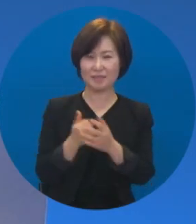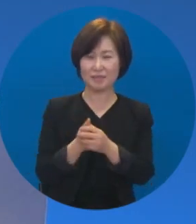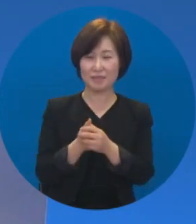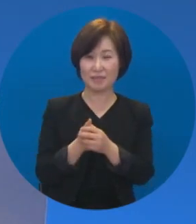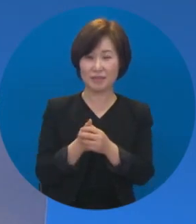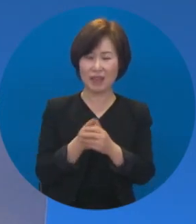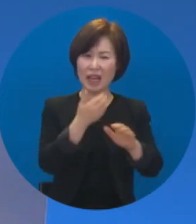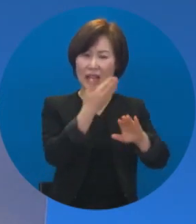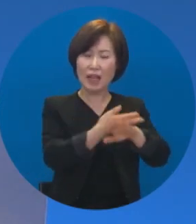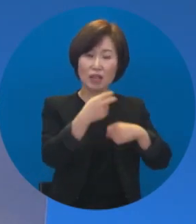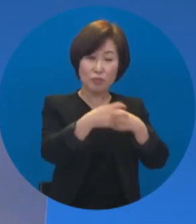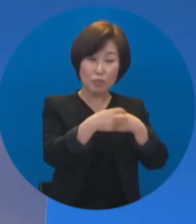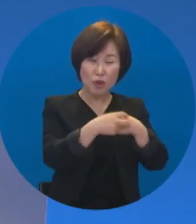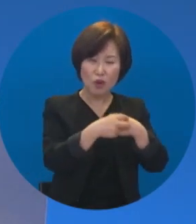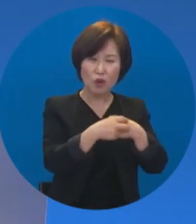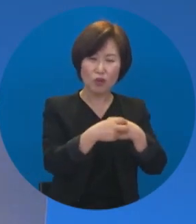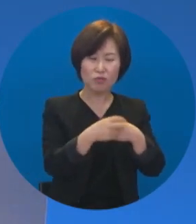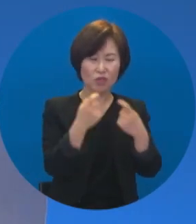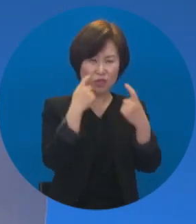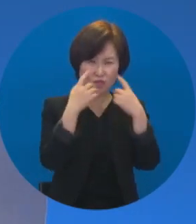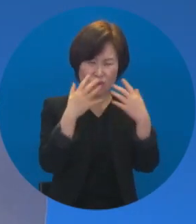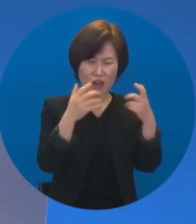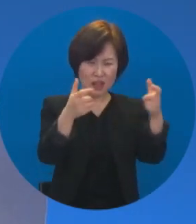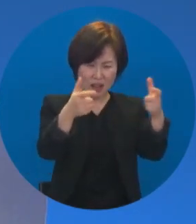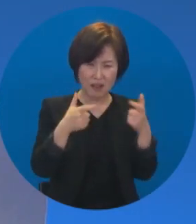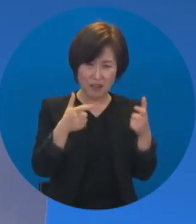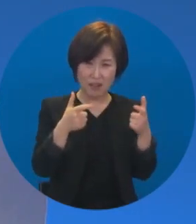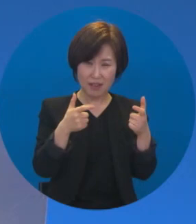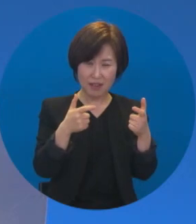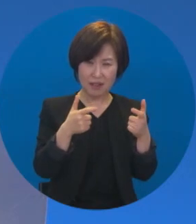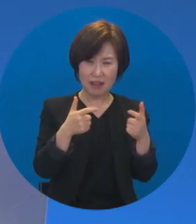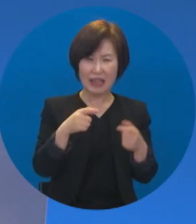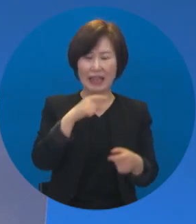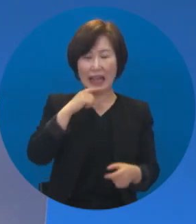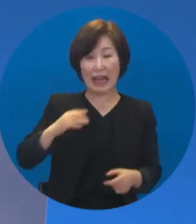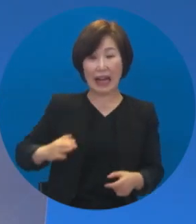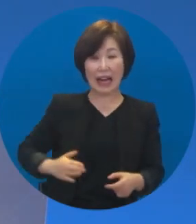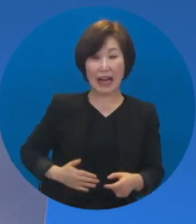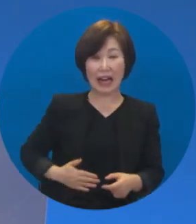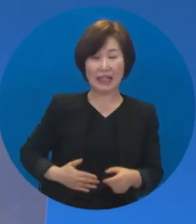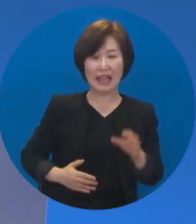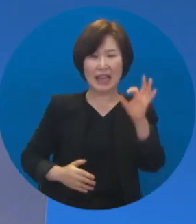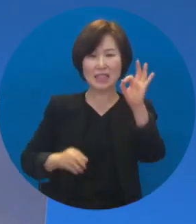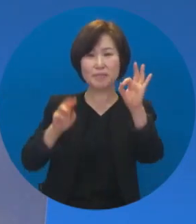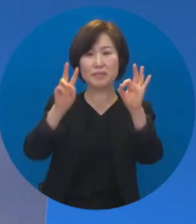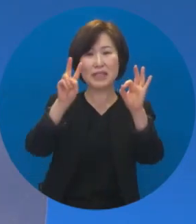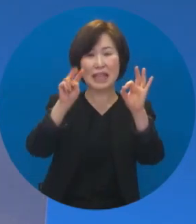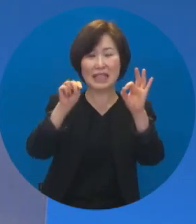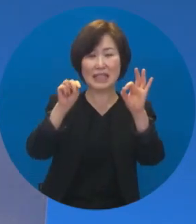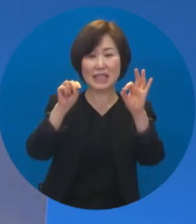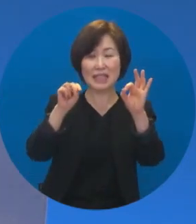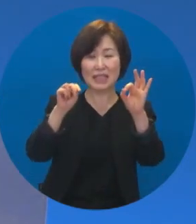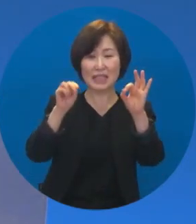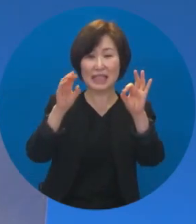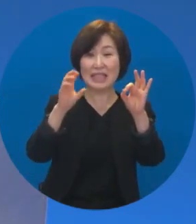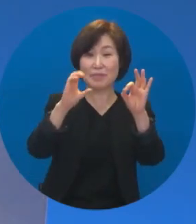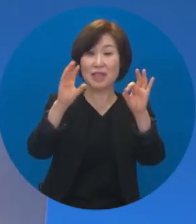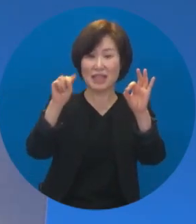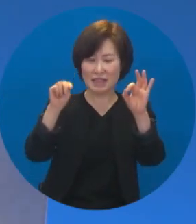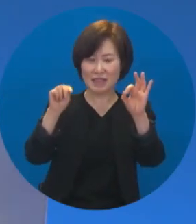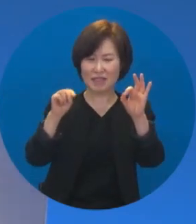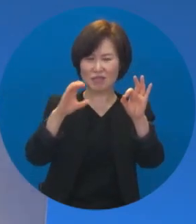확진을 받았을 때 간에 이미 13cm 정도의 암이 있었고 폐에도 다 퍼져서 기침이 났던